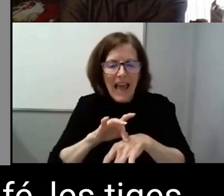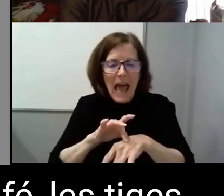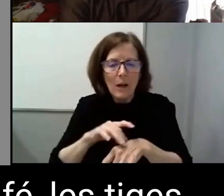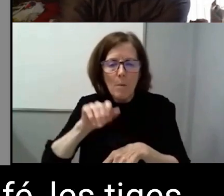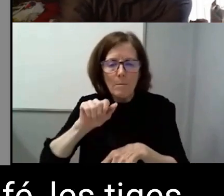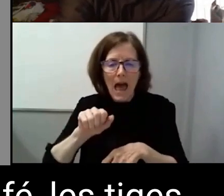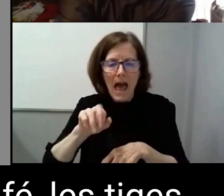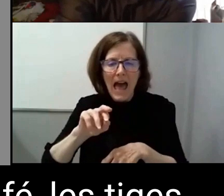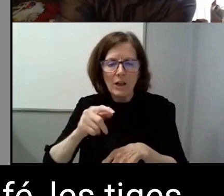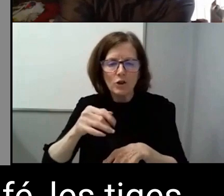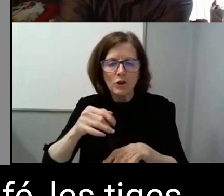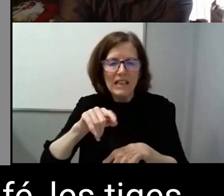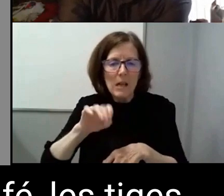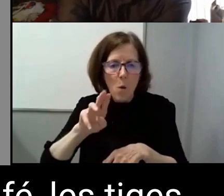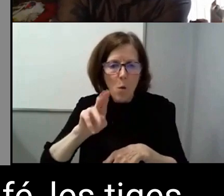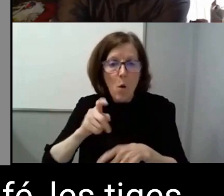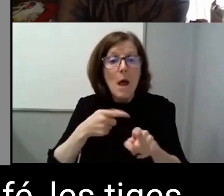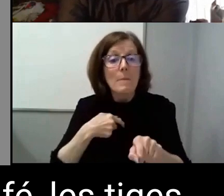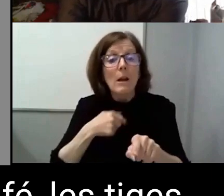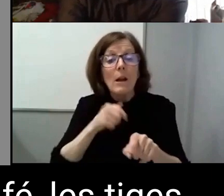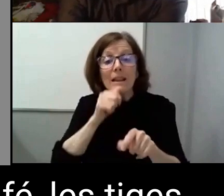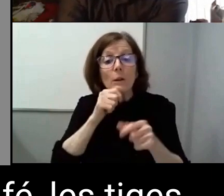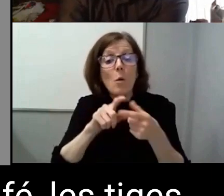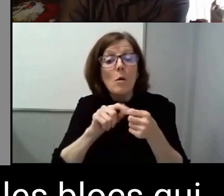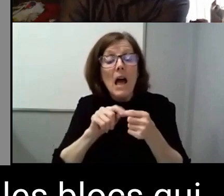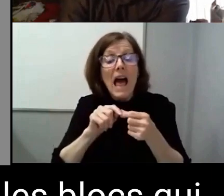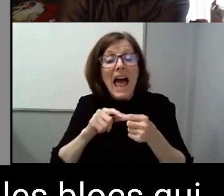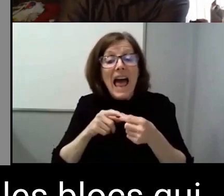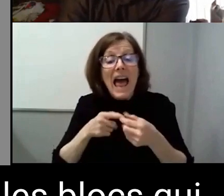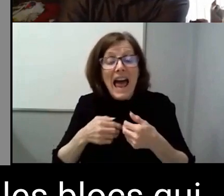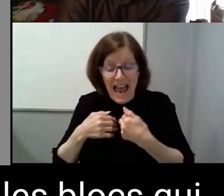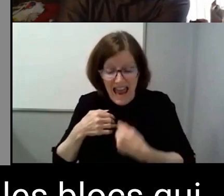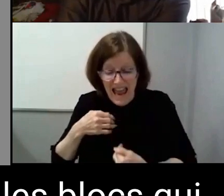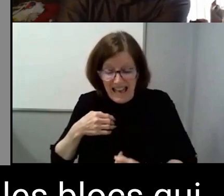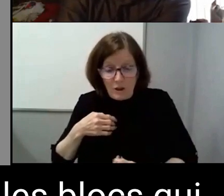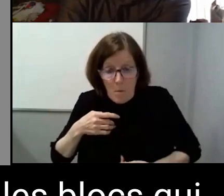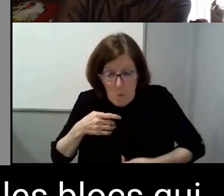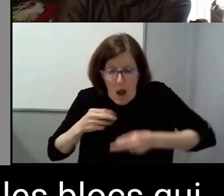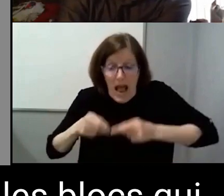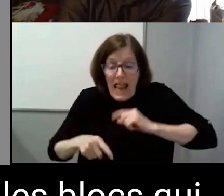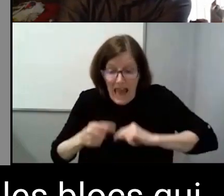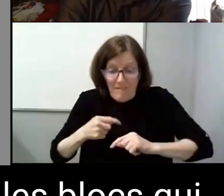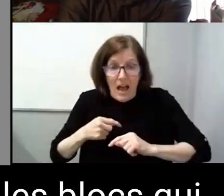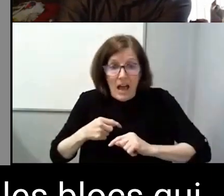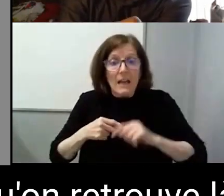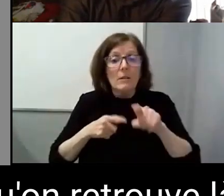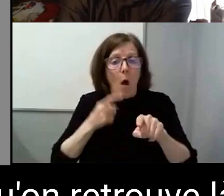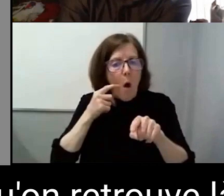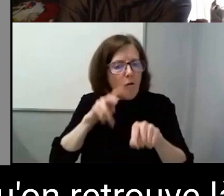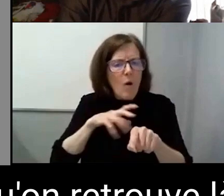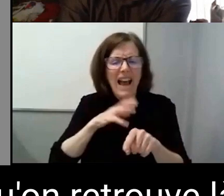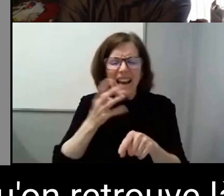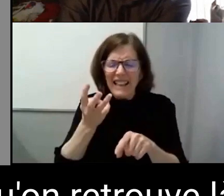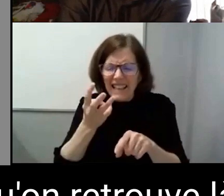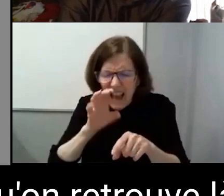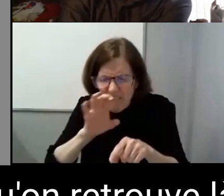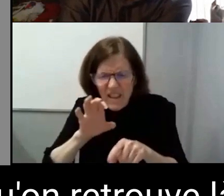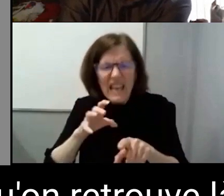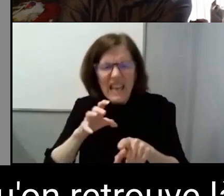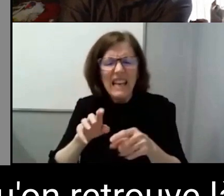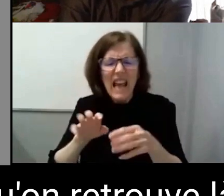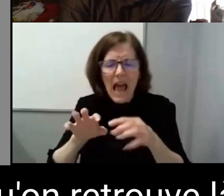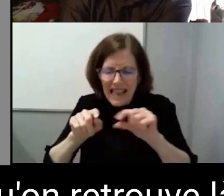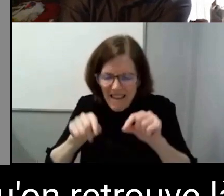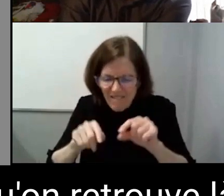à l'envers, où on a le carton, le café, les tiges, les branches, les feuilles. Vous voyez tous les blocs qui ressemblent un peu à